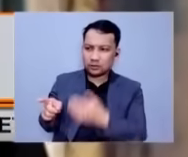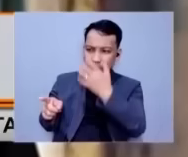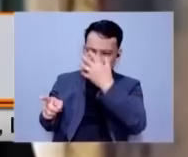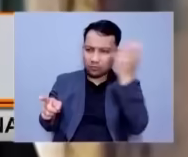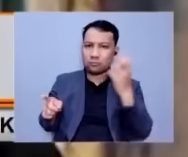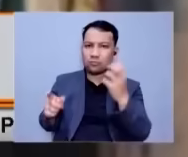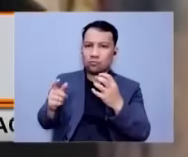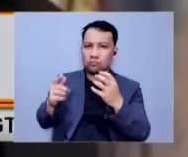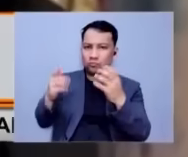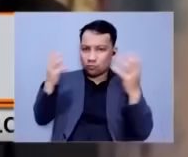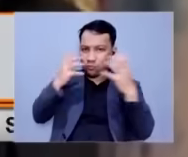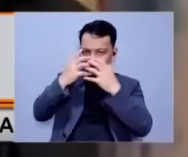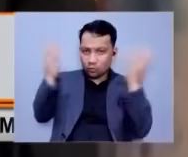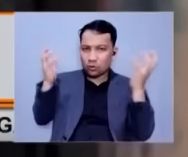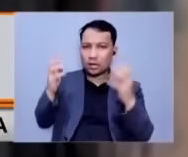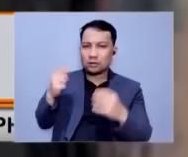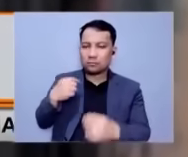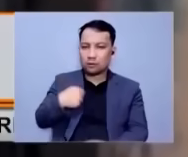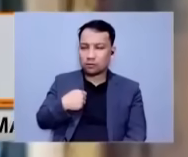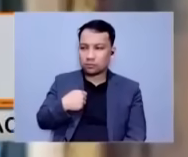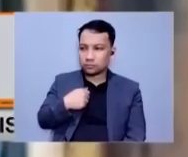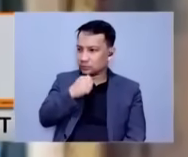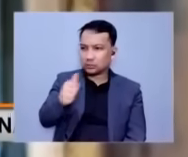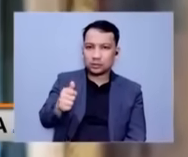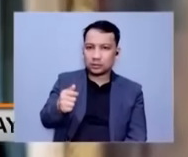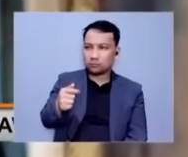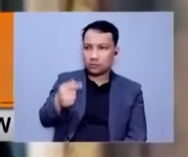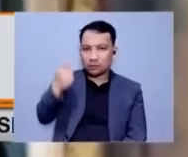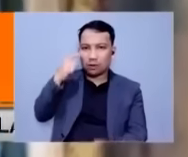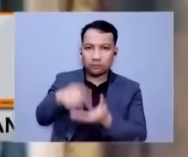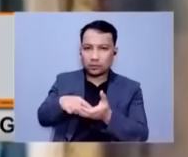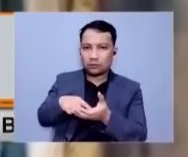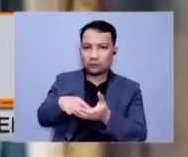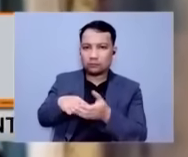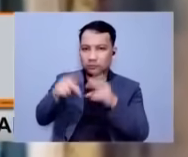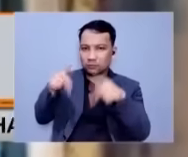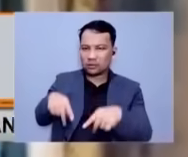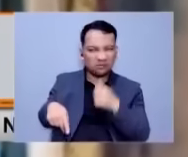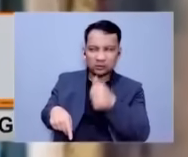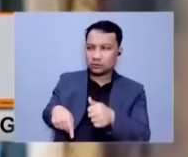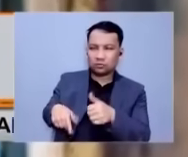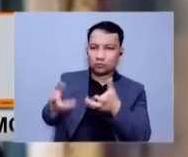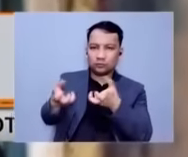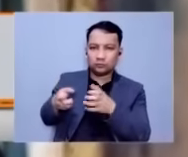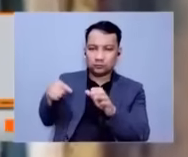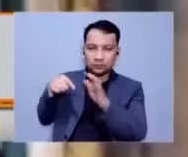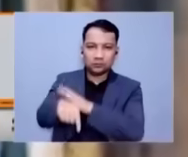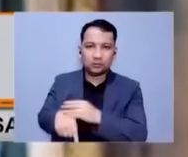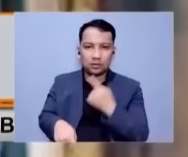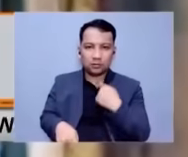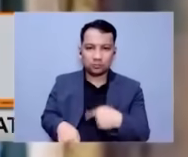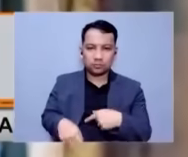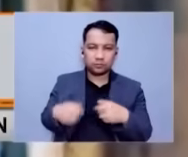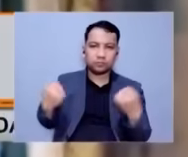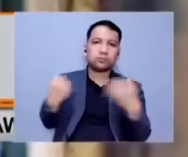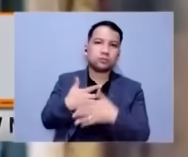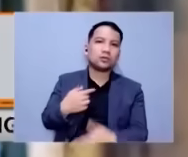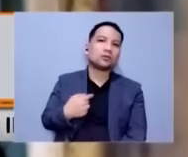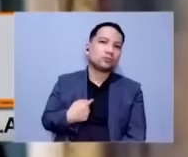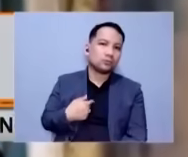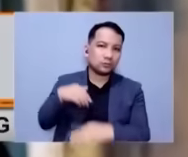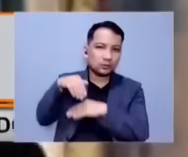siya. Halos din ang makakilala ng tao. Hindi ko gustong pumatay, pero natakot talaga ako nung gabi na